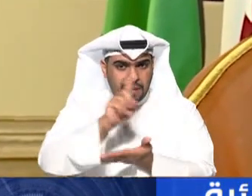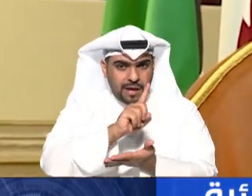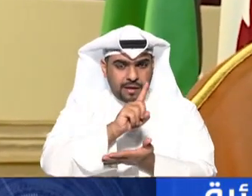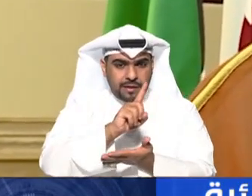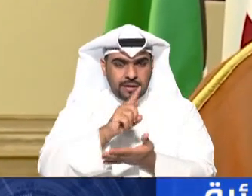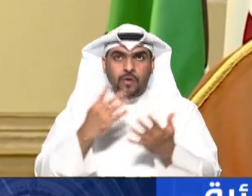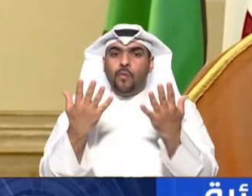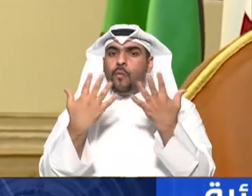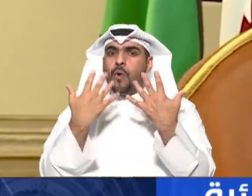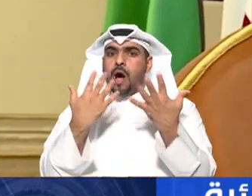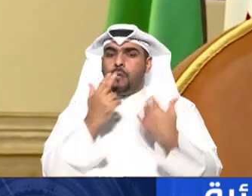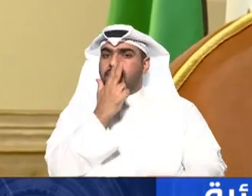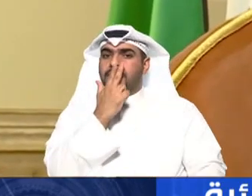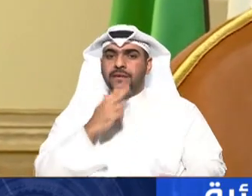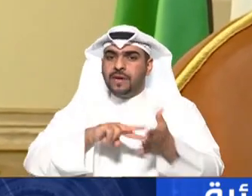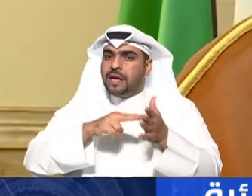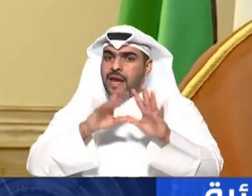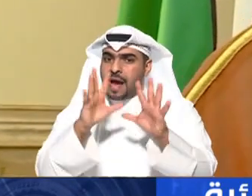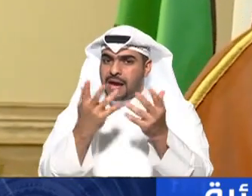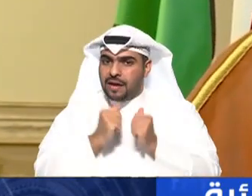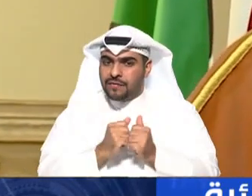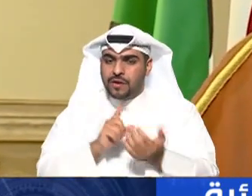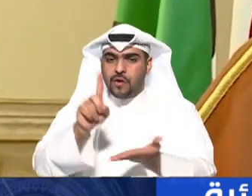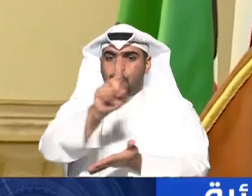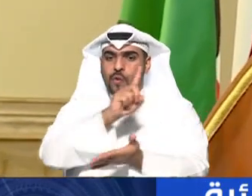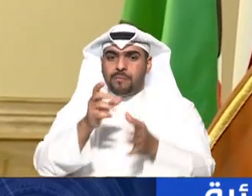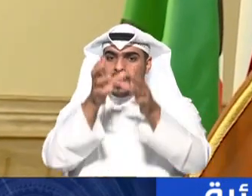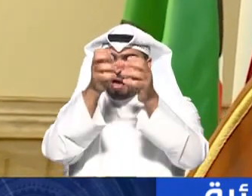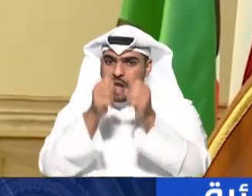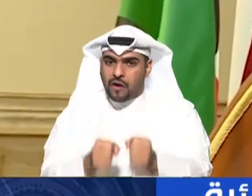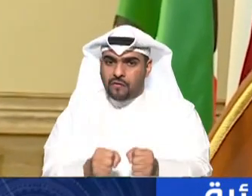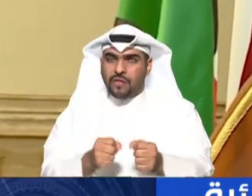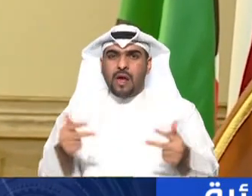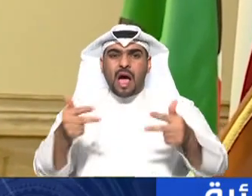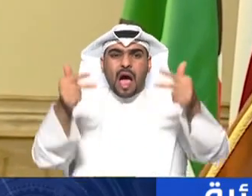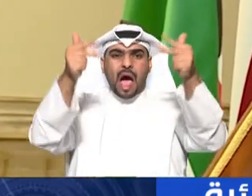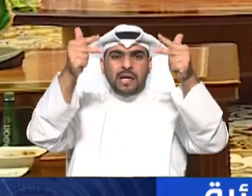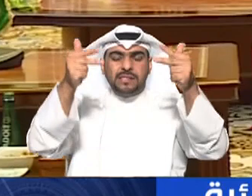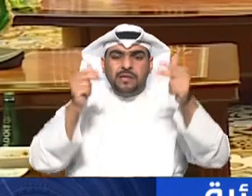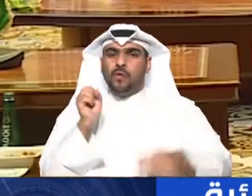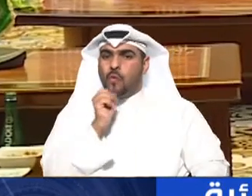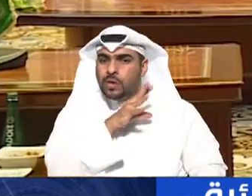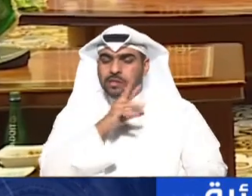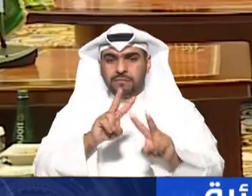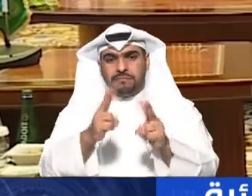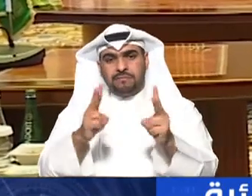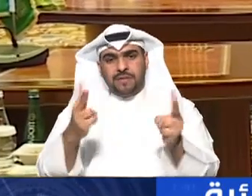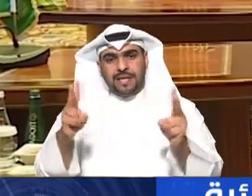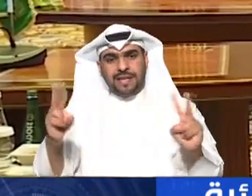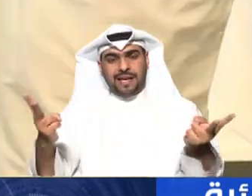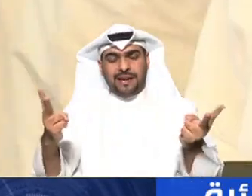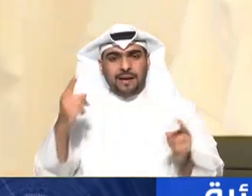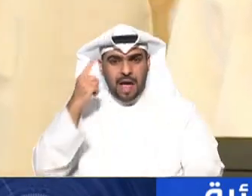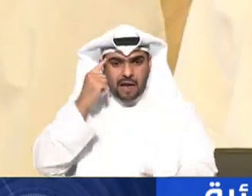الهواء والمحافظة على البيئة من المواد الكيماوية أو الملوثات، والتعاون مع مختلف